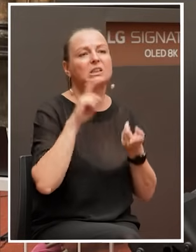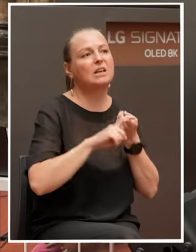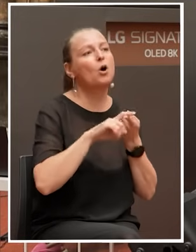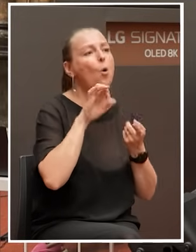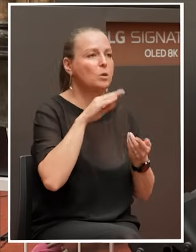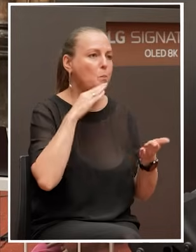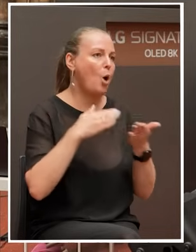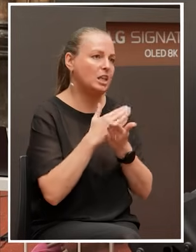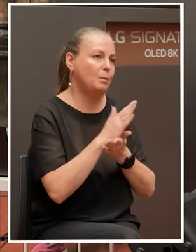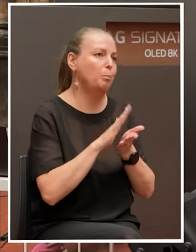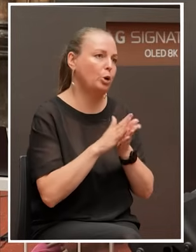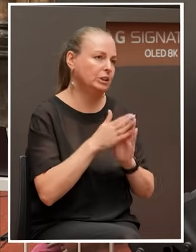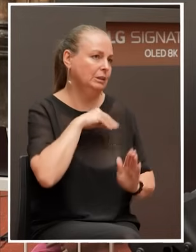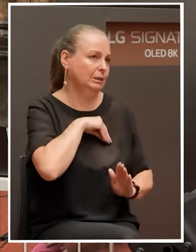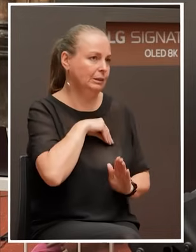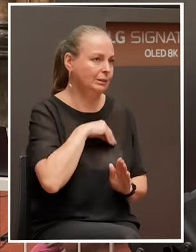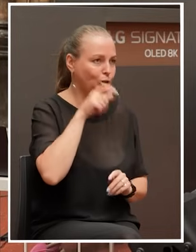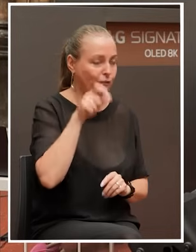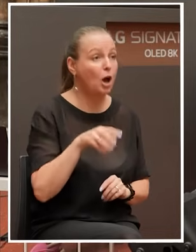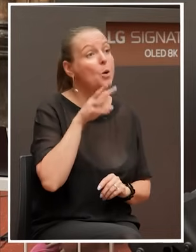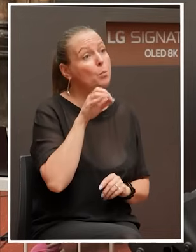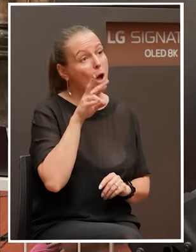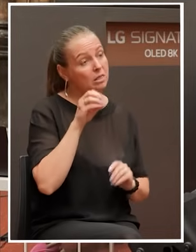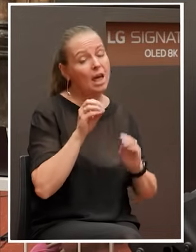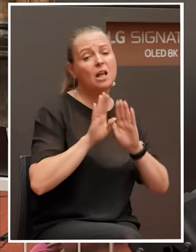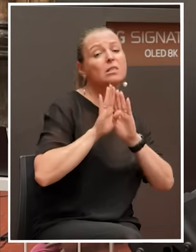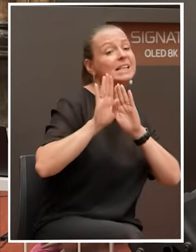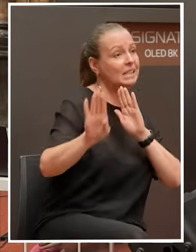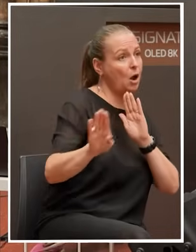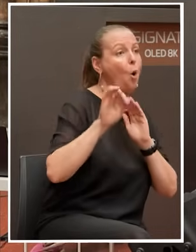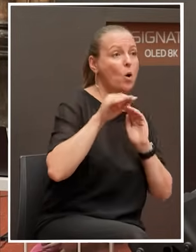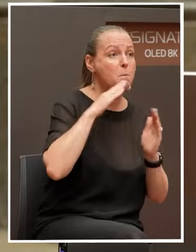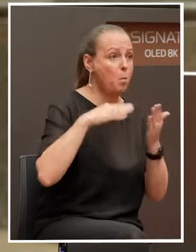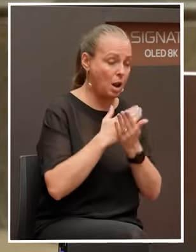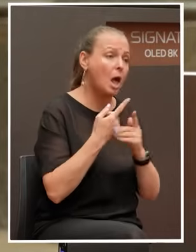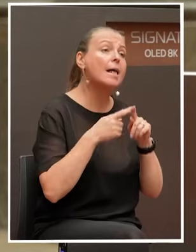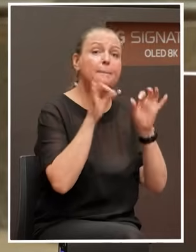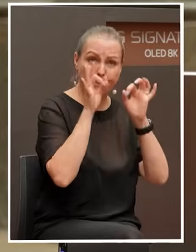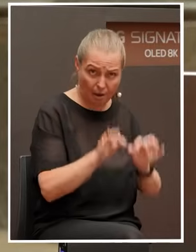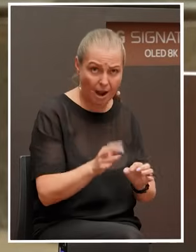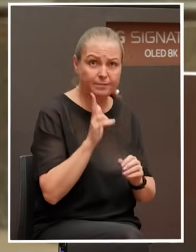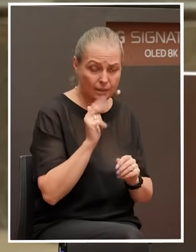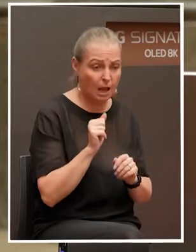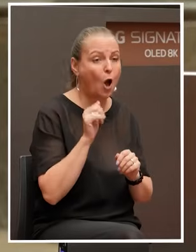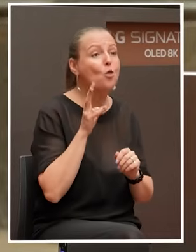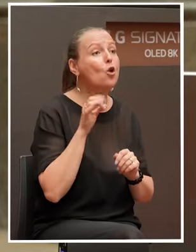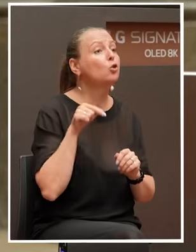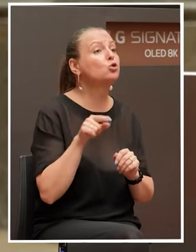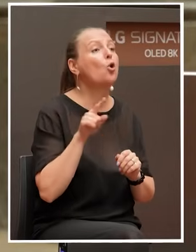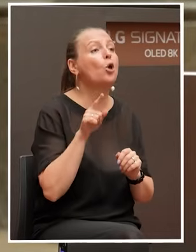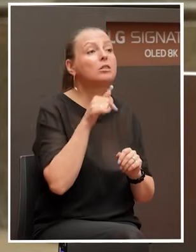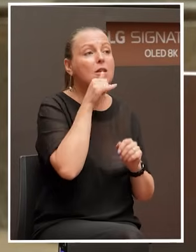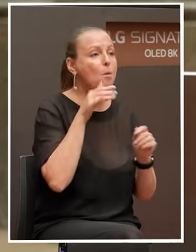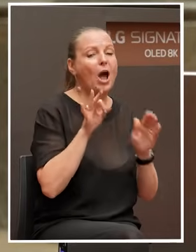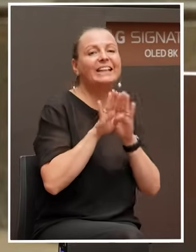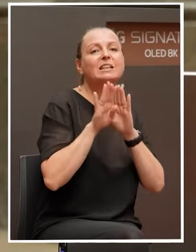политической позиции человека. Моне был определенно дистанцировался от политики, это правда. Но то, что он не мог